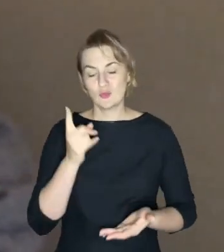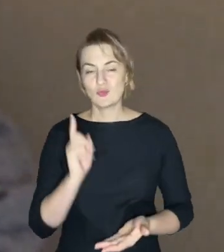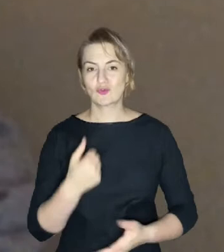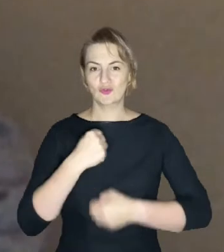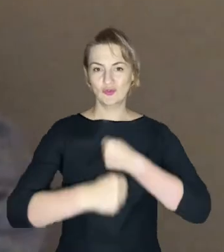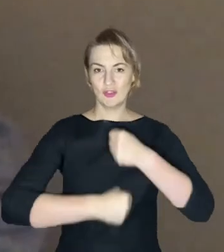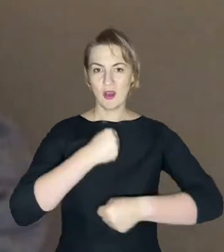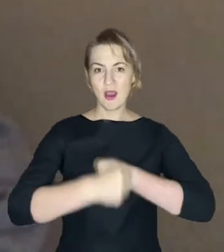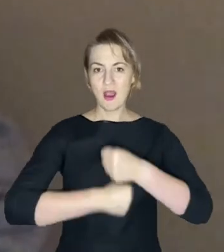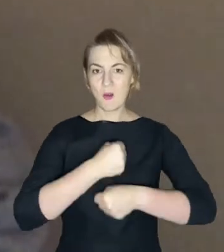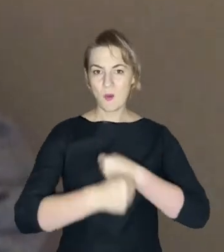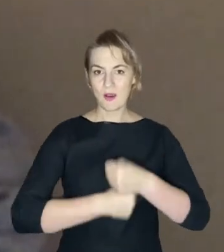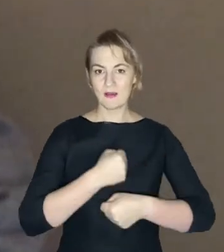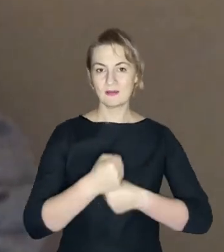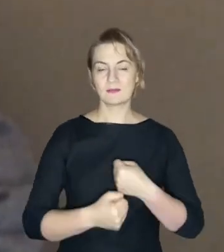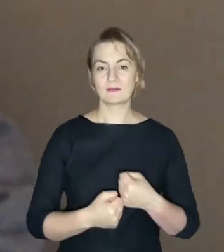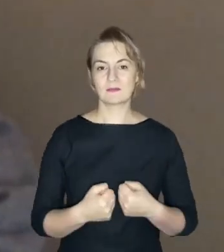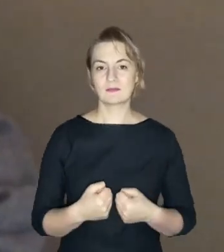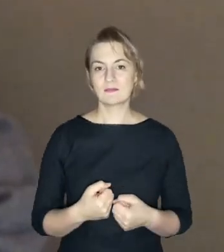Więc